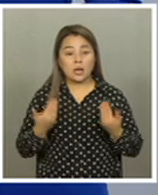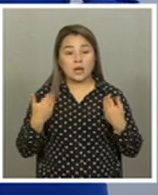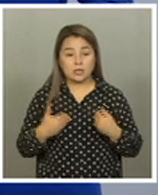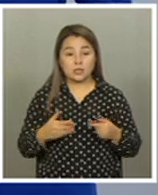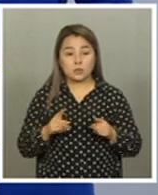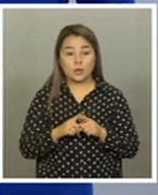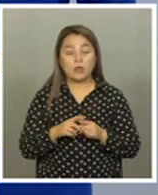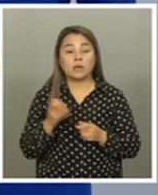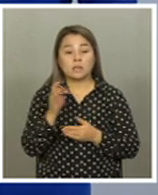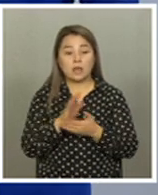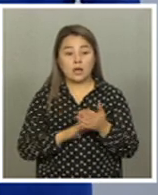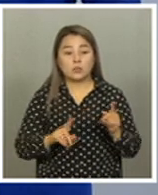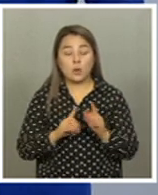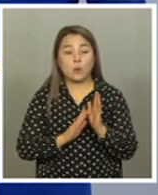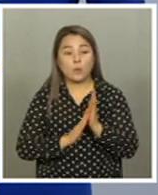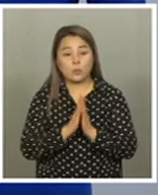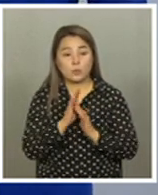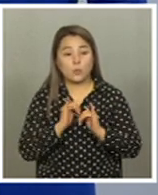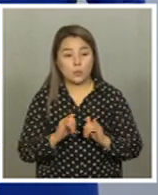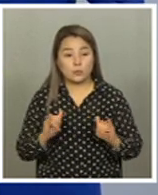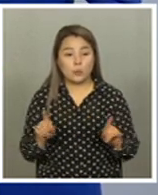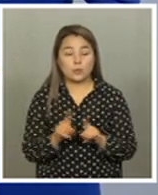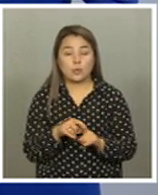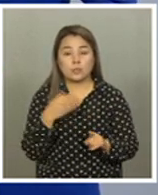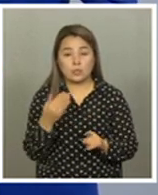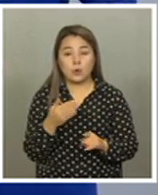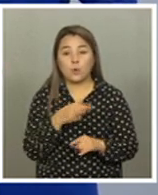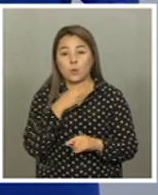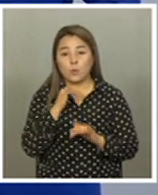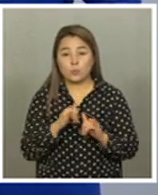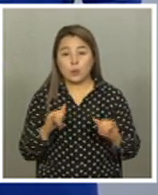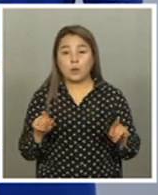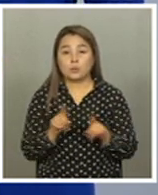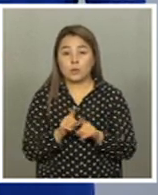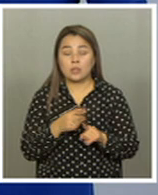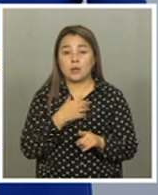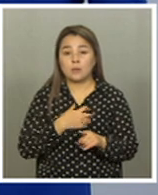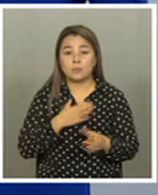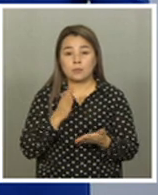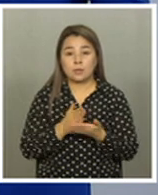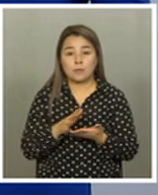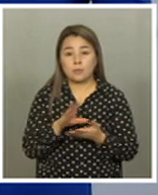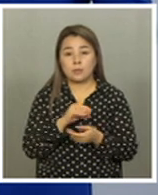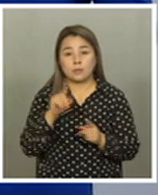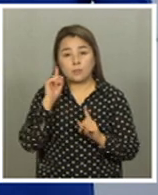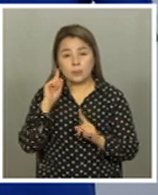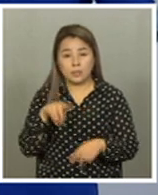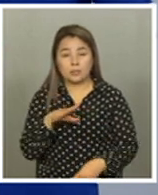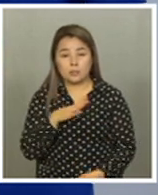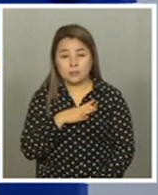әрі қарай өсіп өнуі үшін, көбеюі үшін қажет екендігін білдіңіздер.